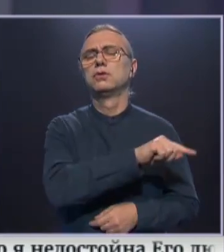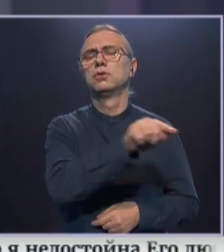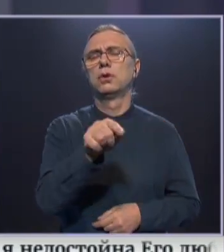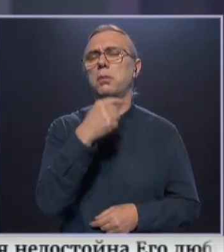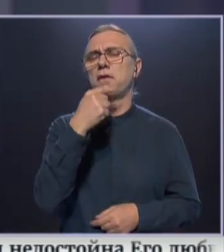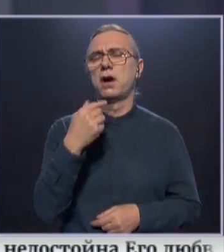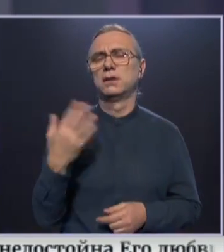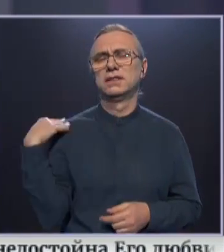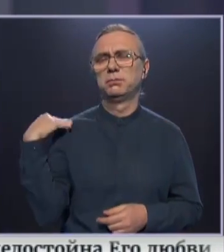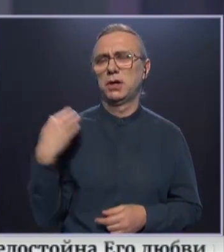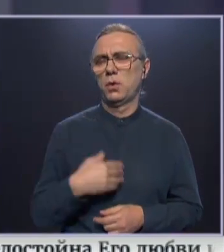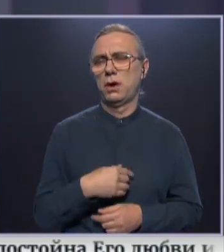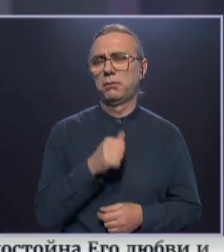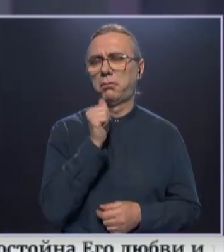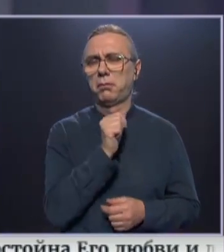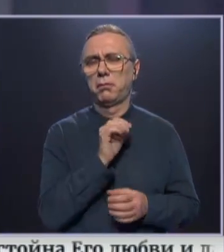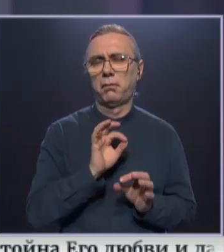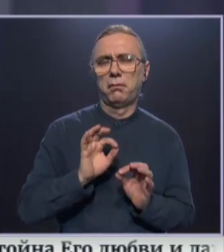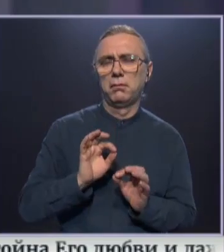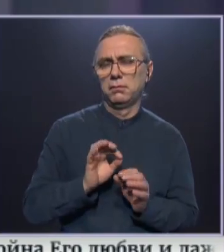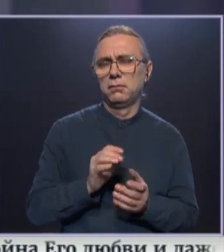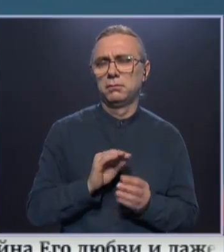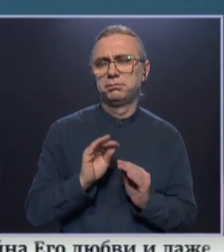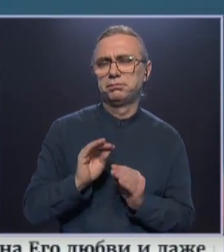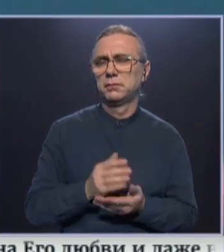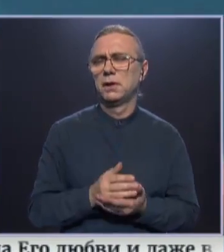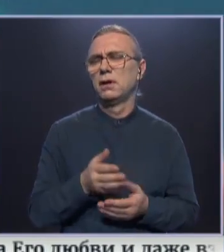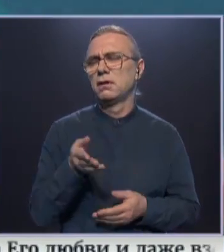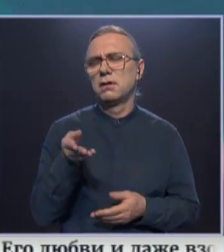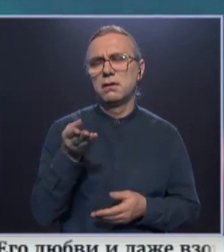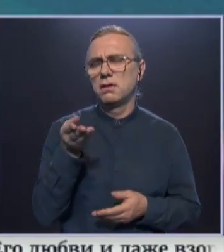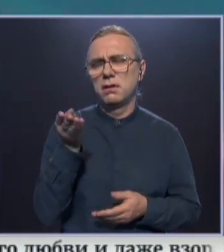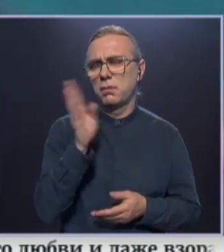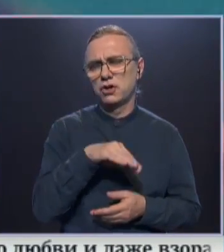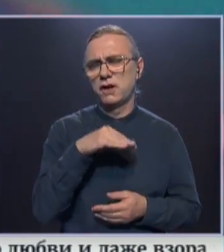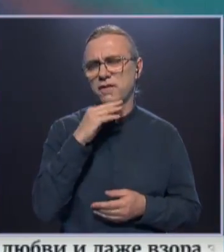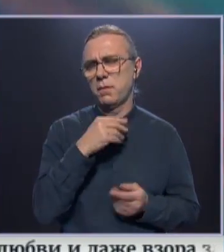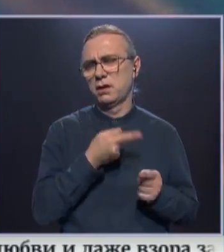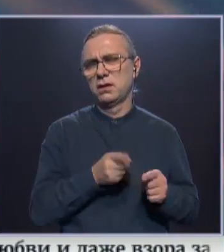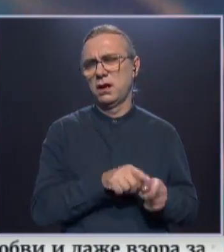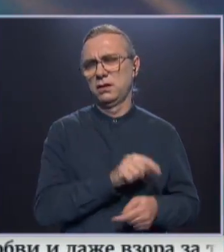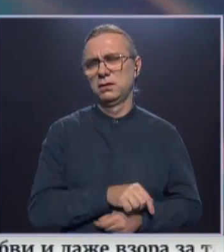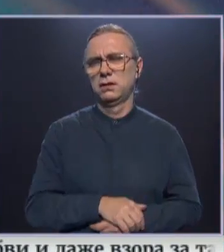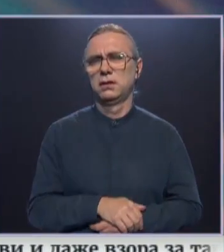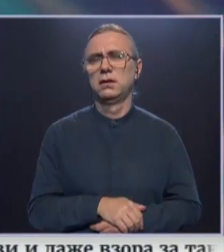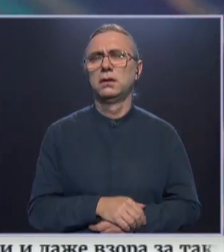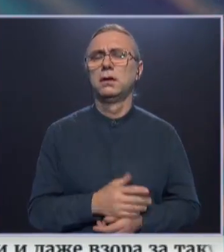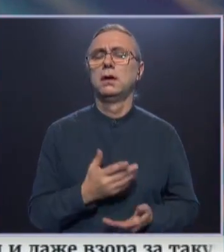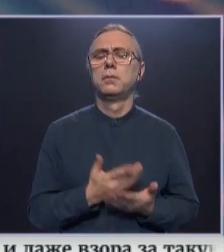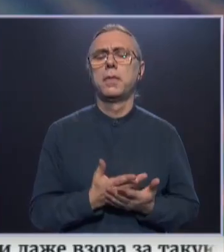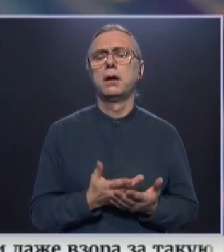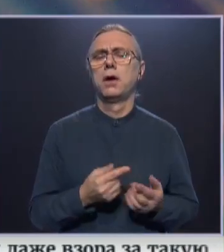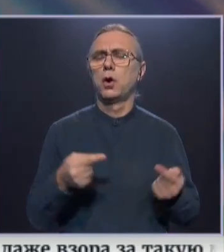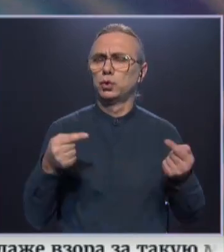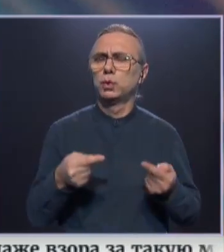спиной? Вообще нужно стараться не обращать на это внимания. На конструктивную критику можно и нужно